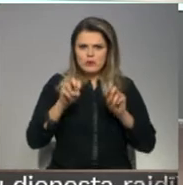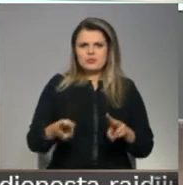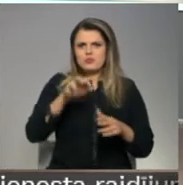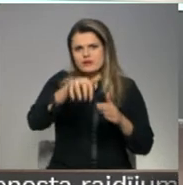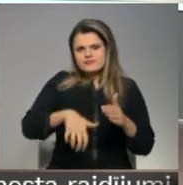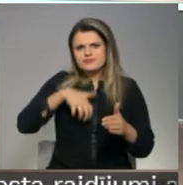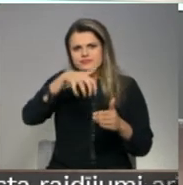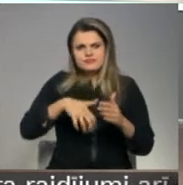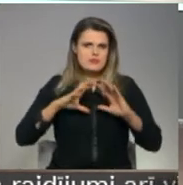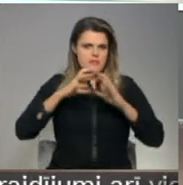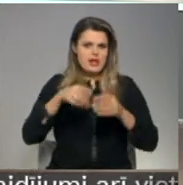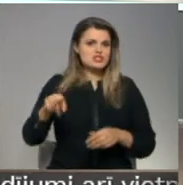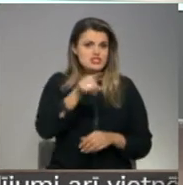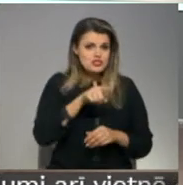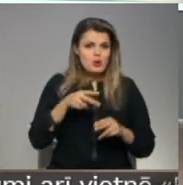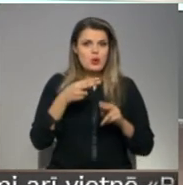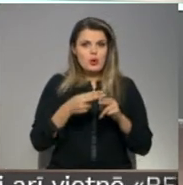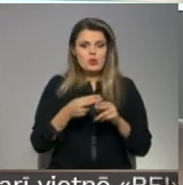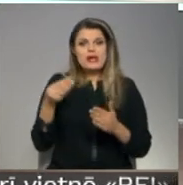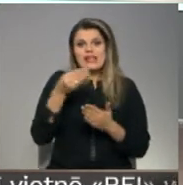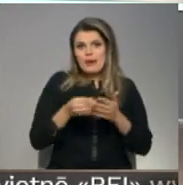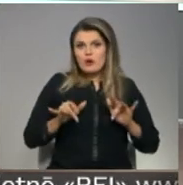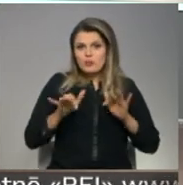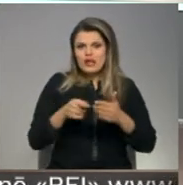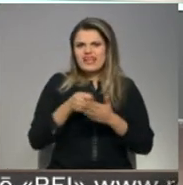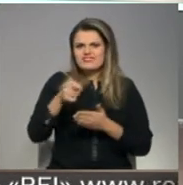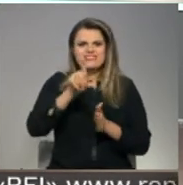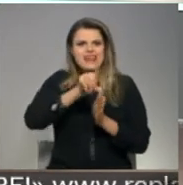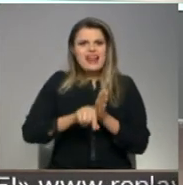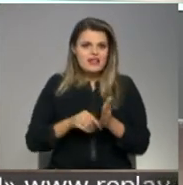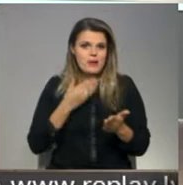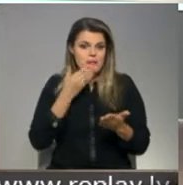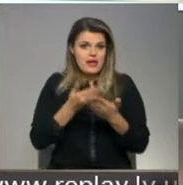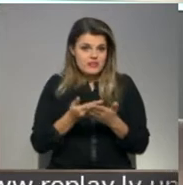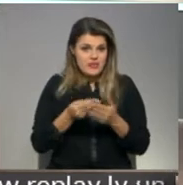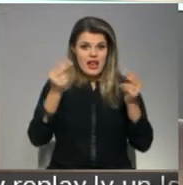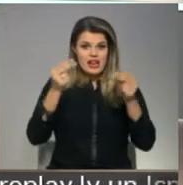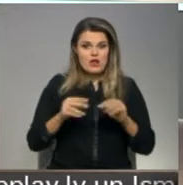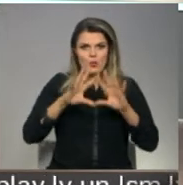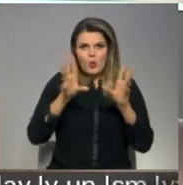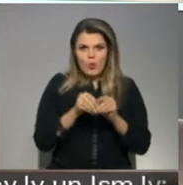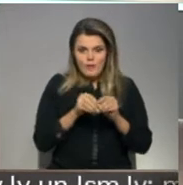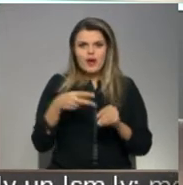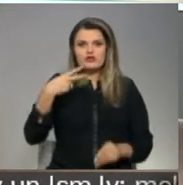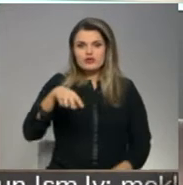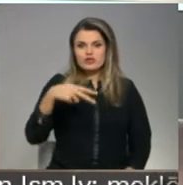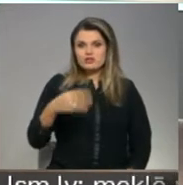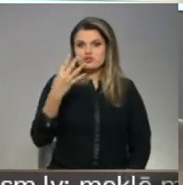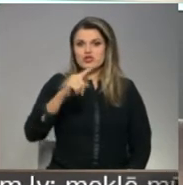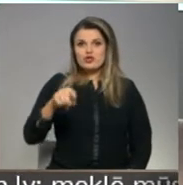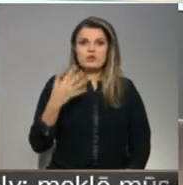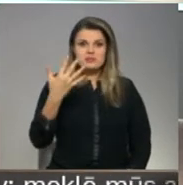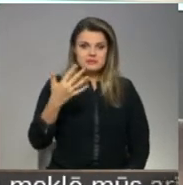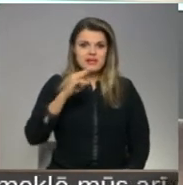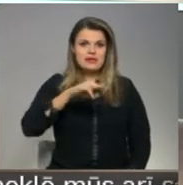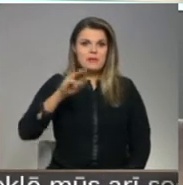padziļināšanas uzņēmumiem pasaulē un iepirkuma procedūrā iesniedza vislētāko piedāvājumu. Līguma summa ir 24,5 miljonu